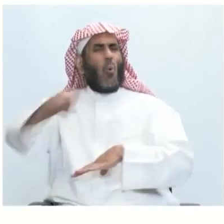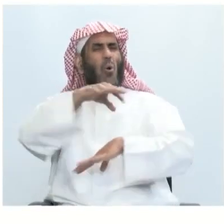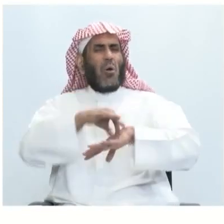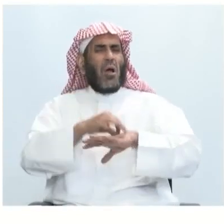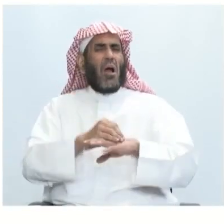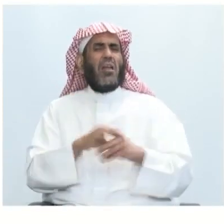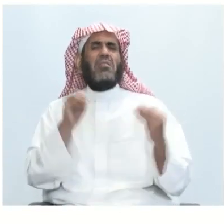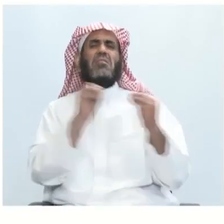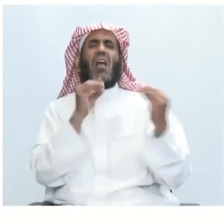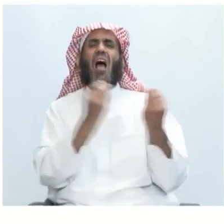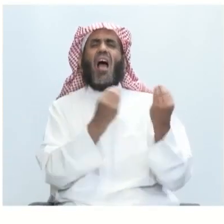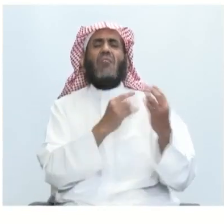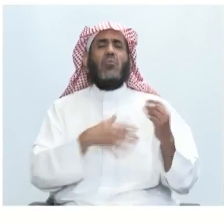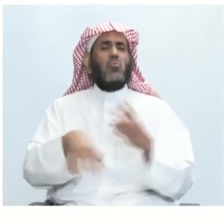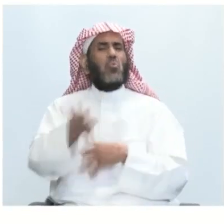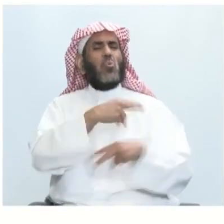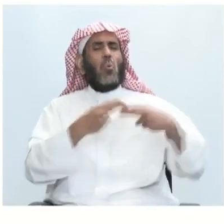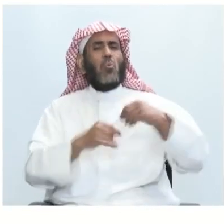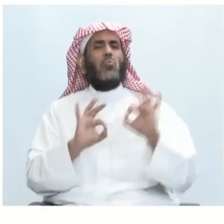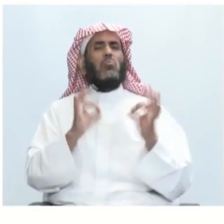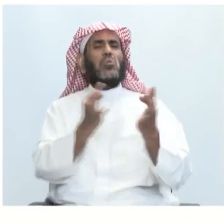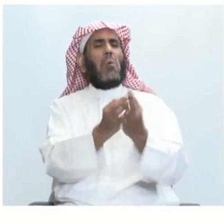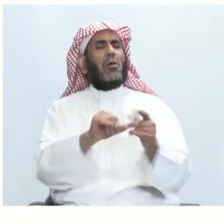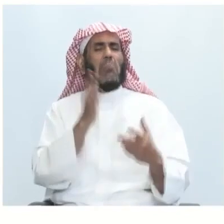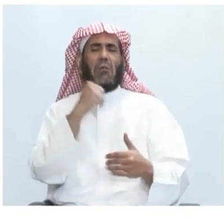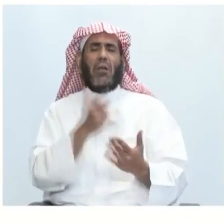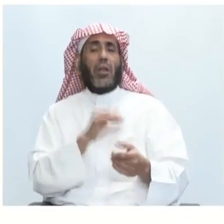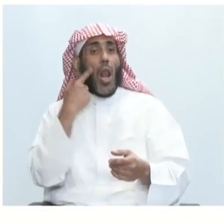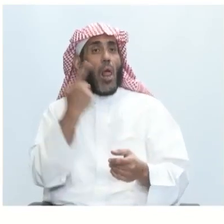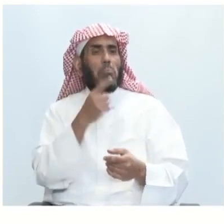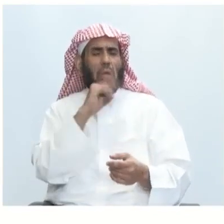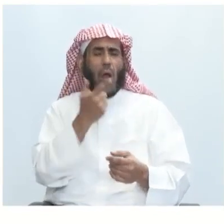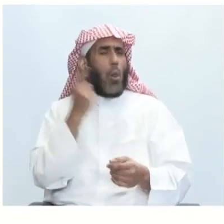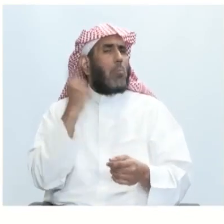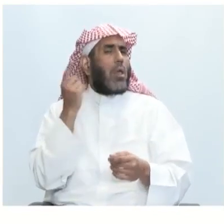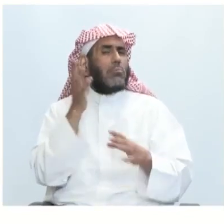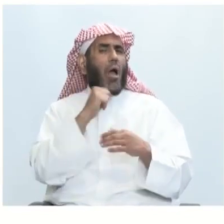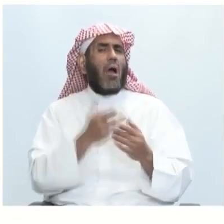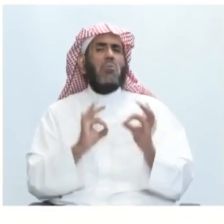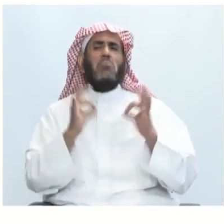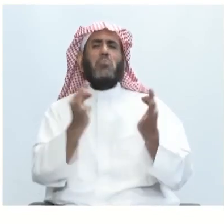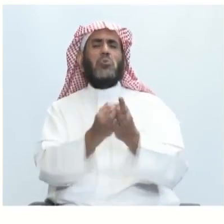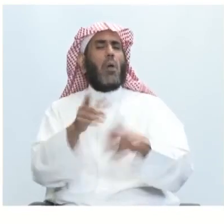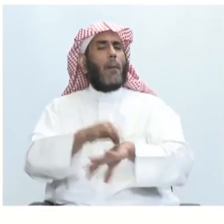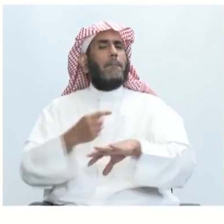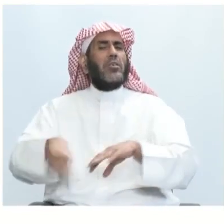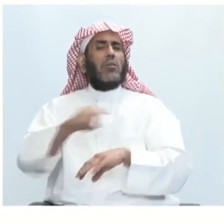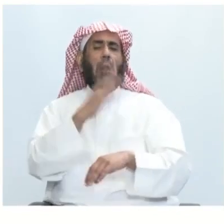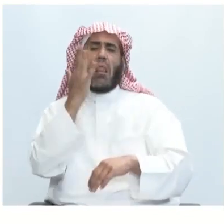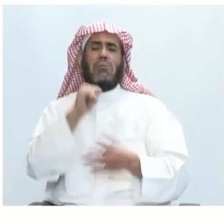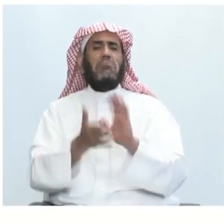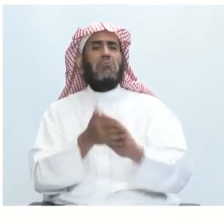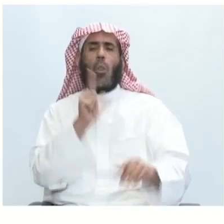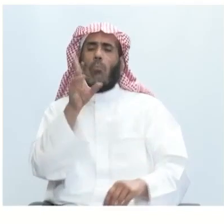يتالف ويكونوا مجتمعات اننا لم نرى ولم نسمع عن مجتمع بشري ليست